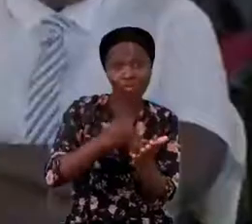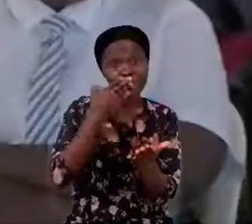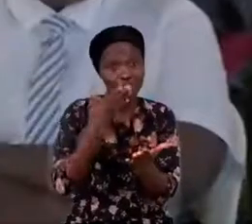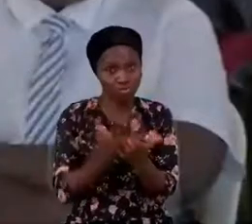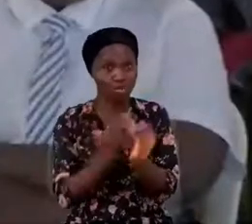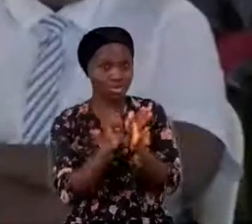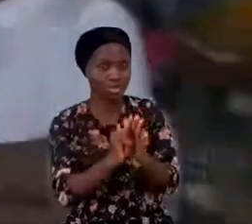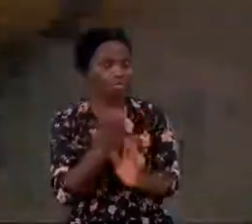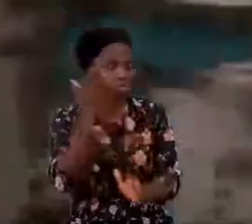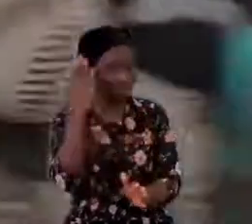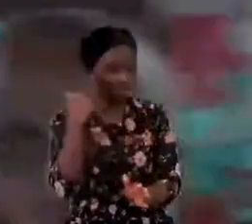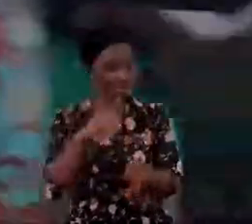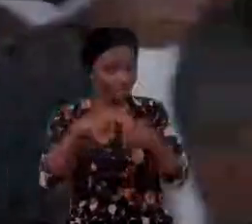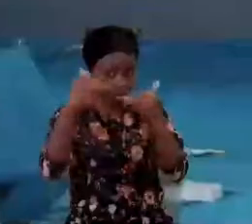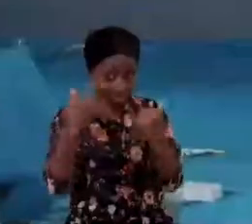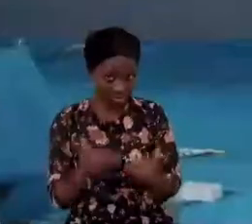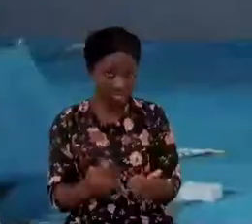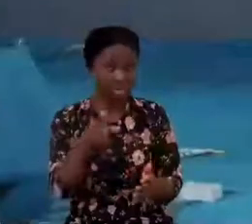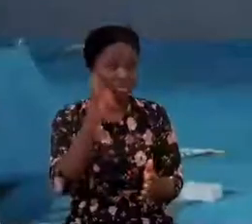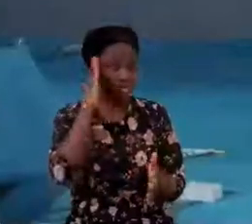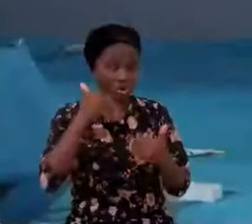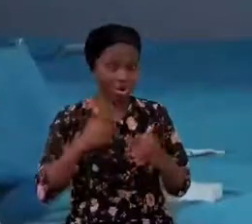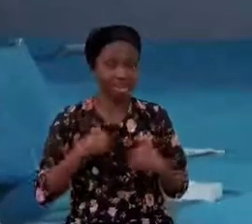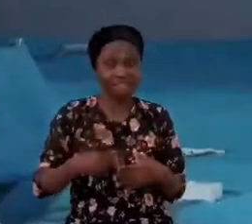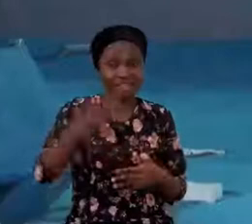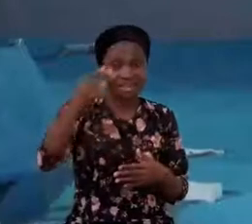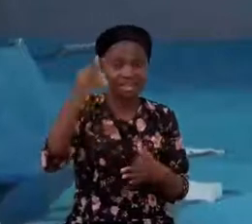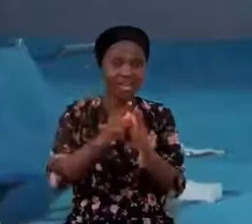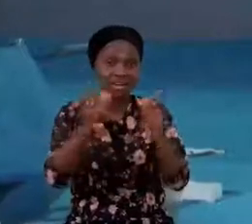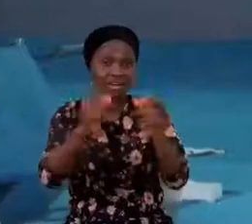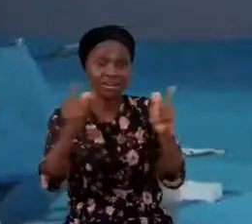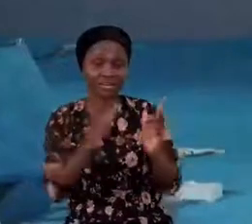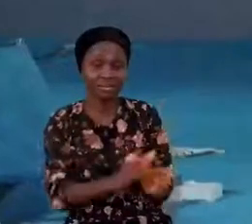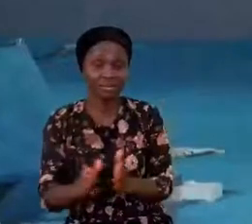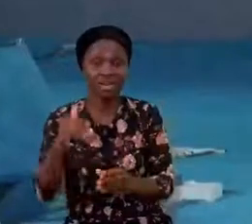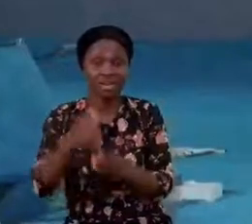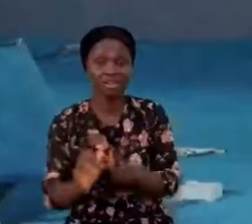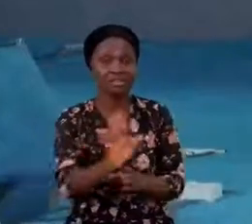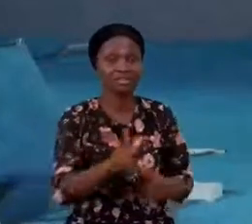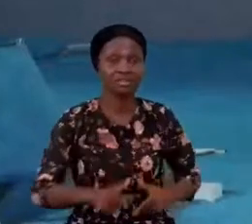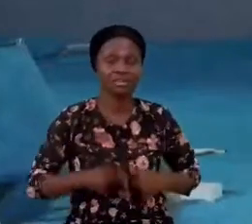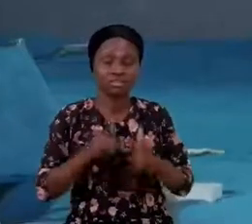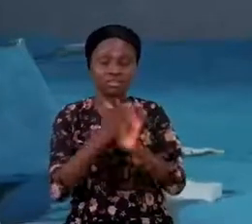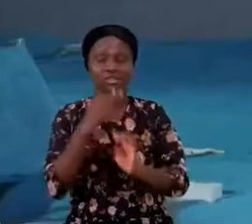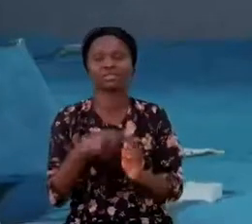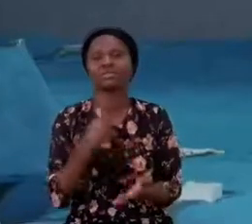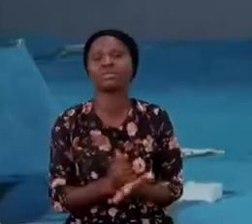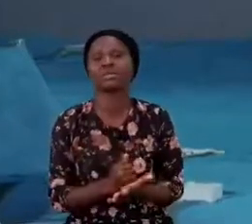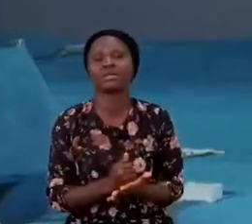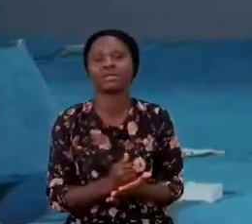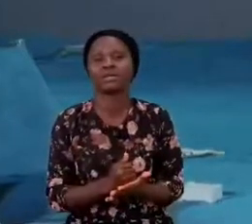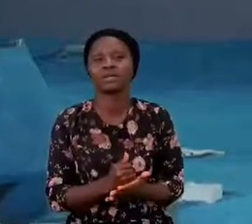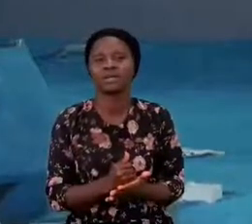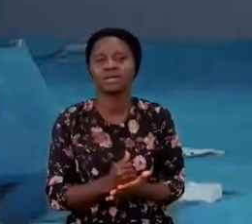meilleur plan dans ta vie au nom de Jésus. Vous voyez, celui qui dit, oh, j'ai assez appris, hein? Je connais assez